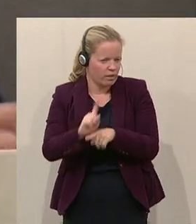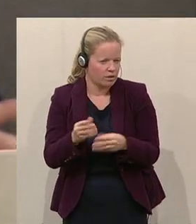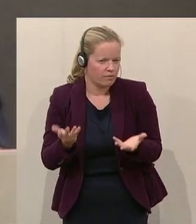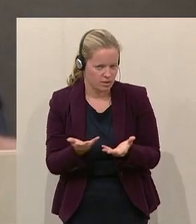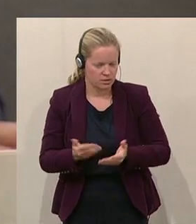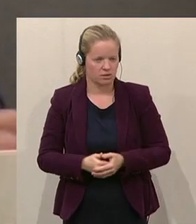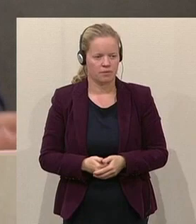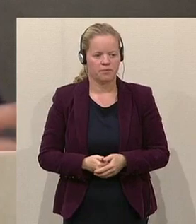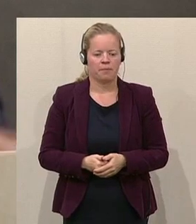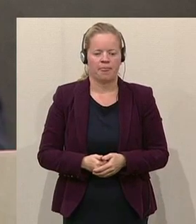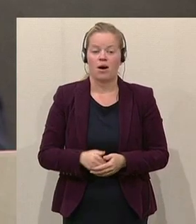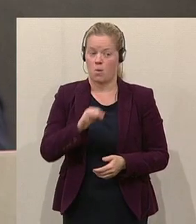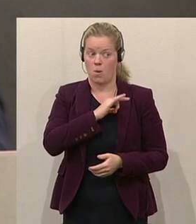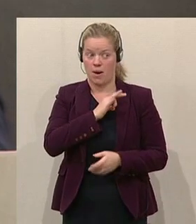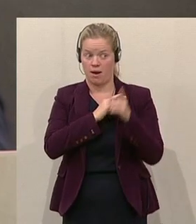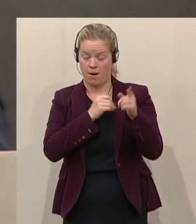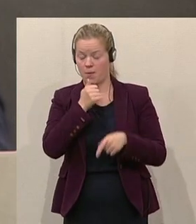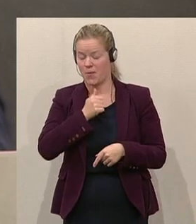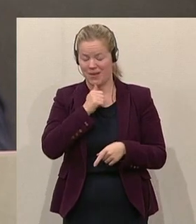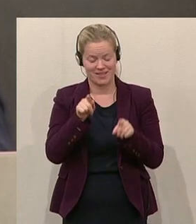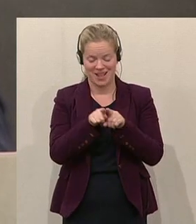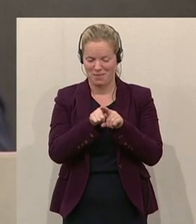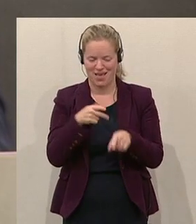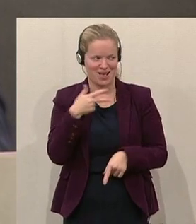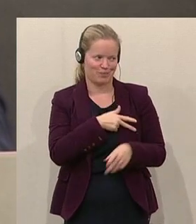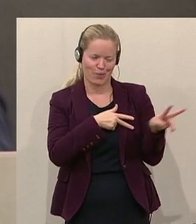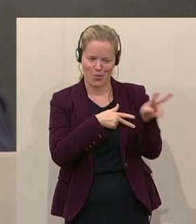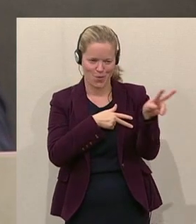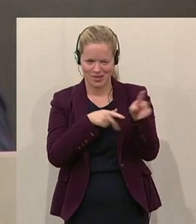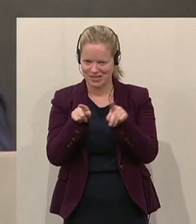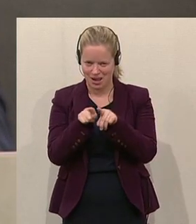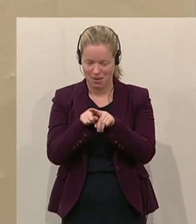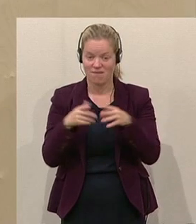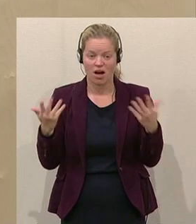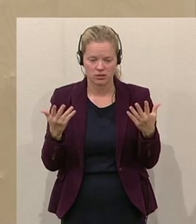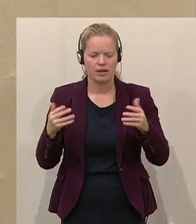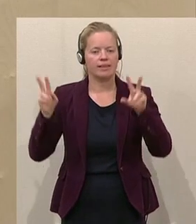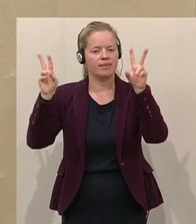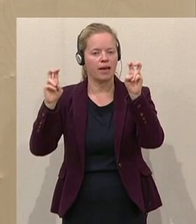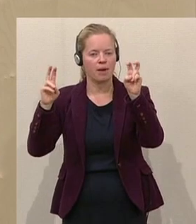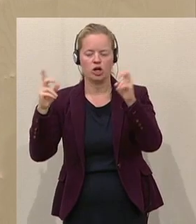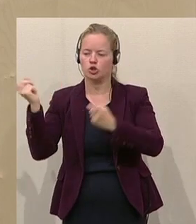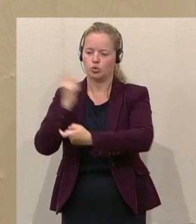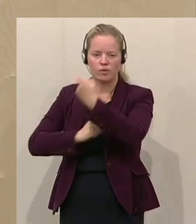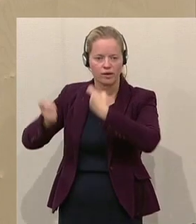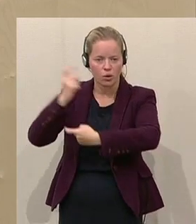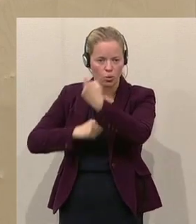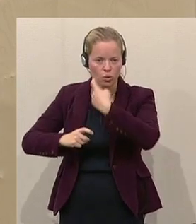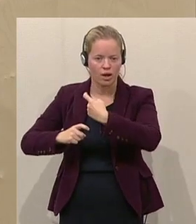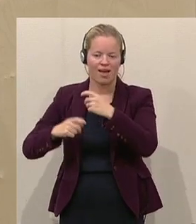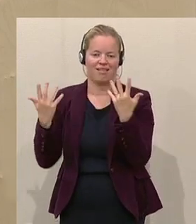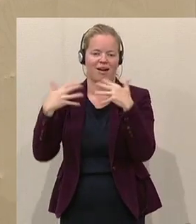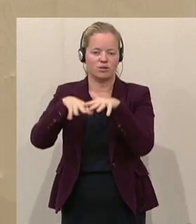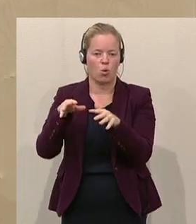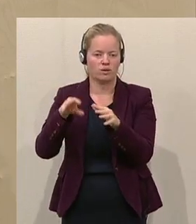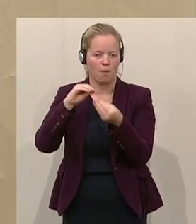das tun die Kollegen von den Grünen genauso wie von der SPÖ, ist nämlich die Ausklammerung der Zuwanderungs- und Integrationsproblematik in unserem